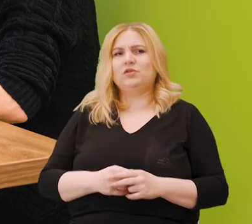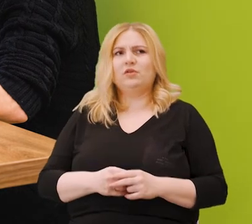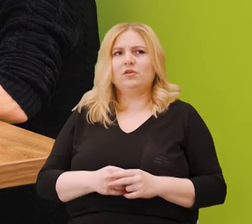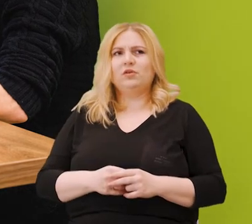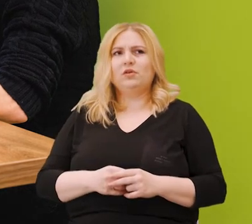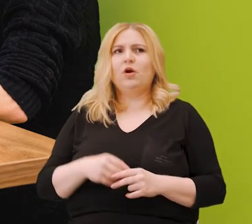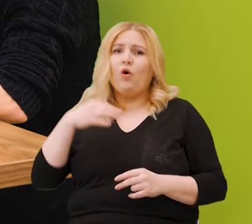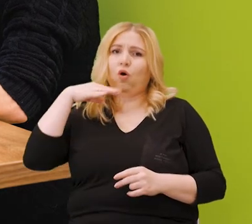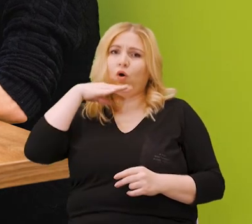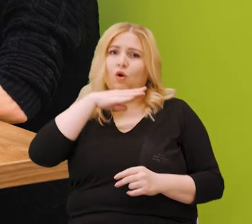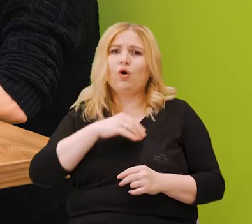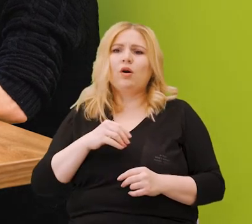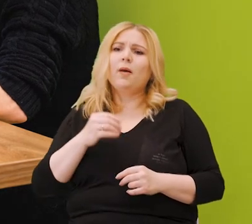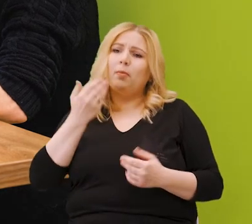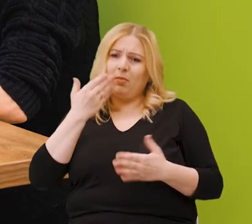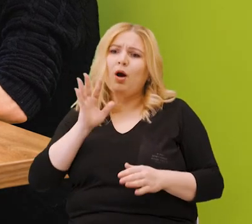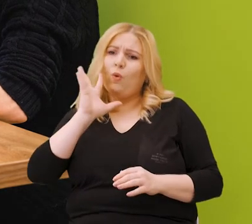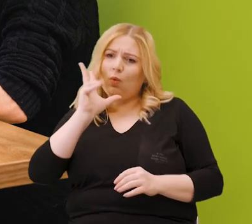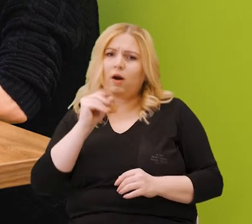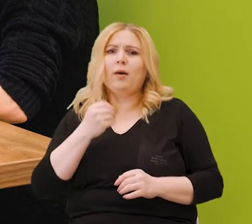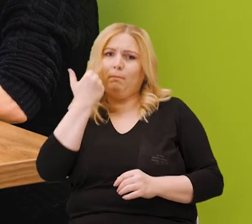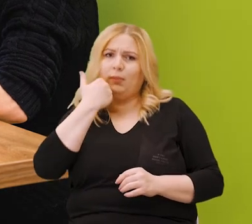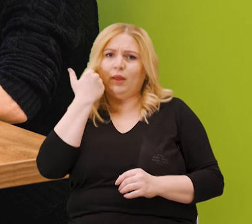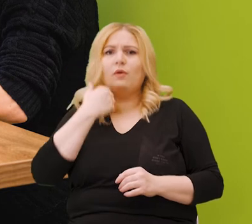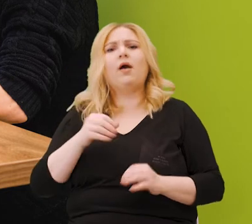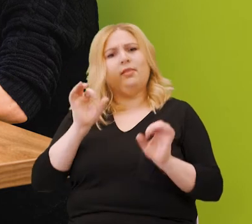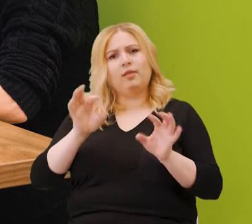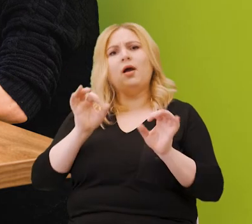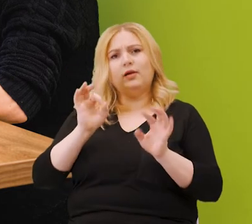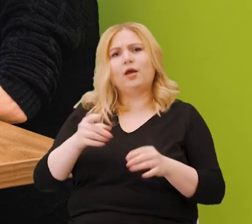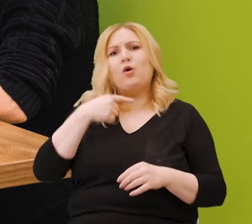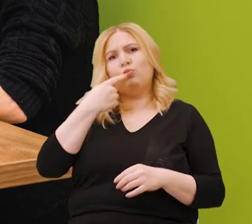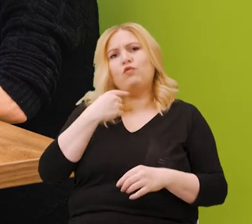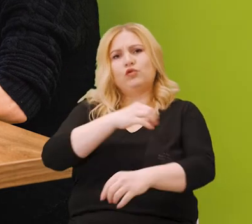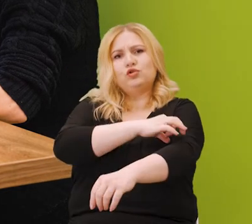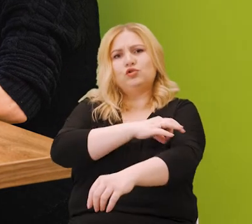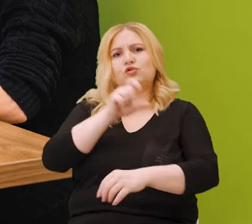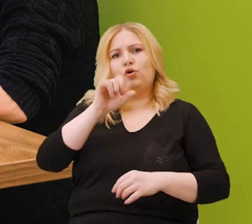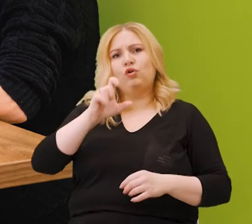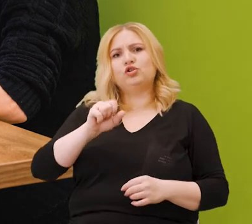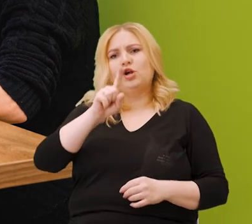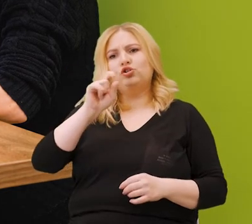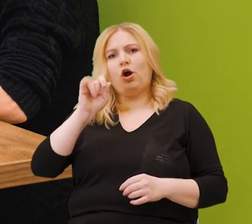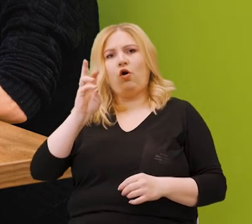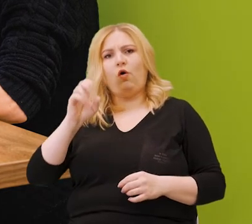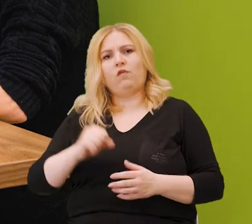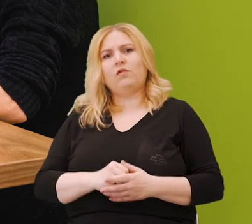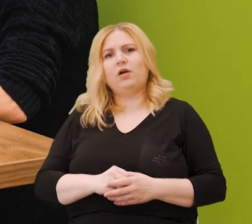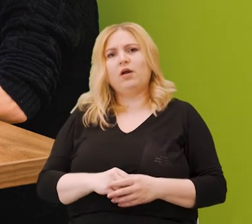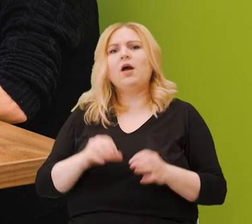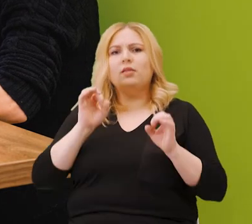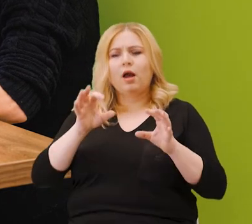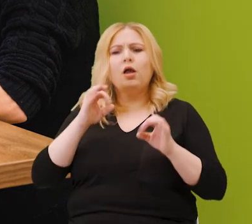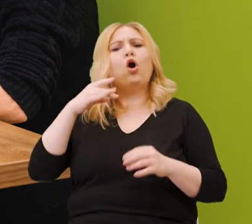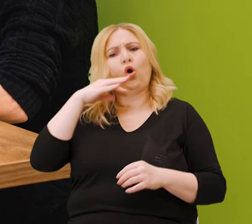niezbyt, jak mu się zdawało, szczerze. Kolory to zrobiłeś bardzo milutkie. Tak, tak, przyłączyła się ciocia Żakowa.